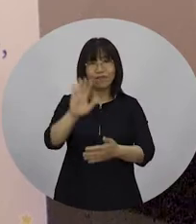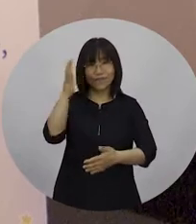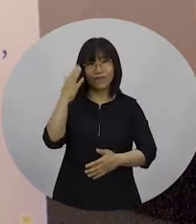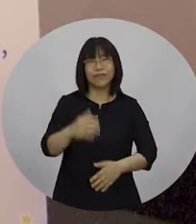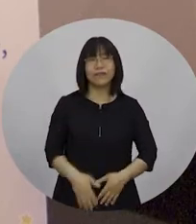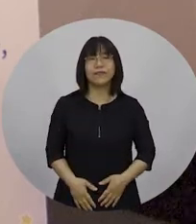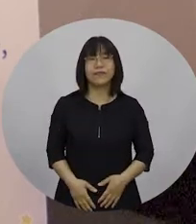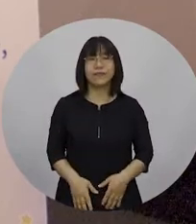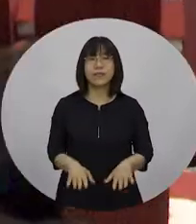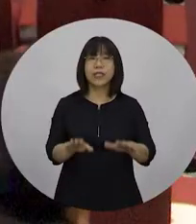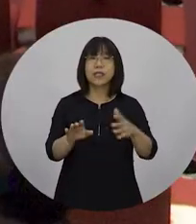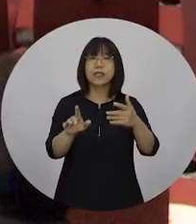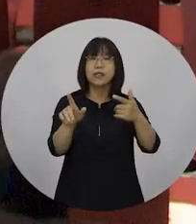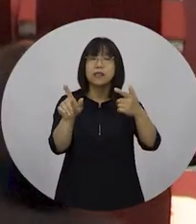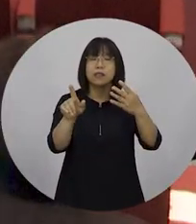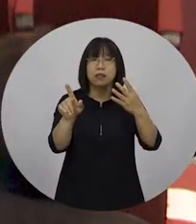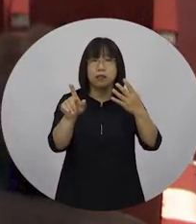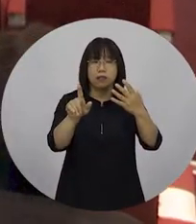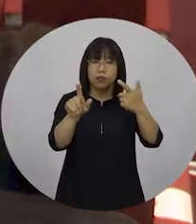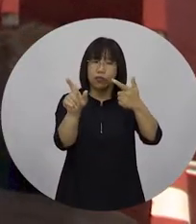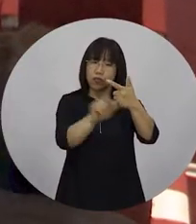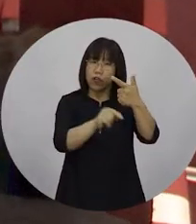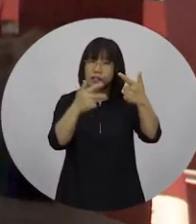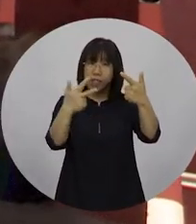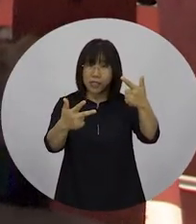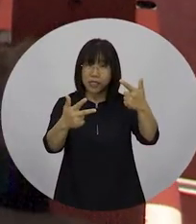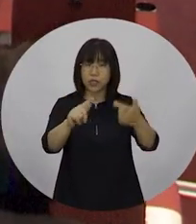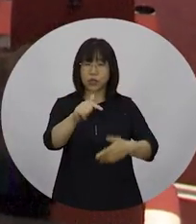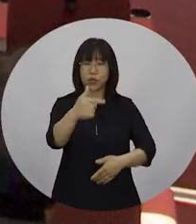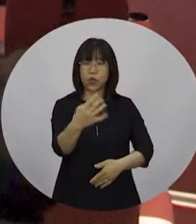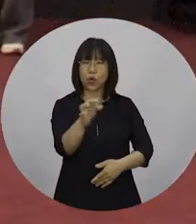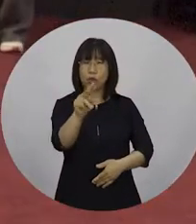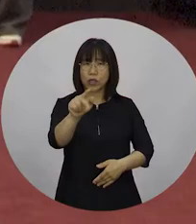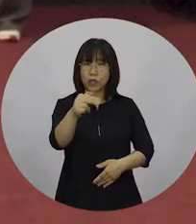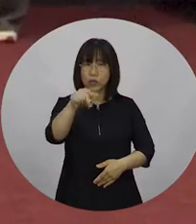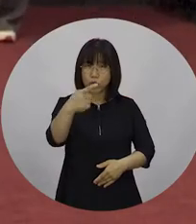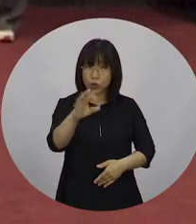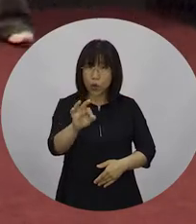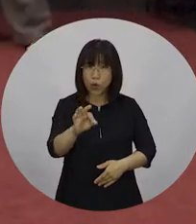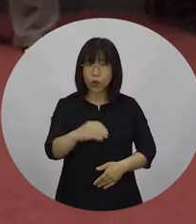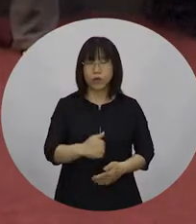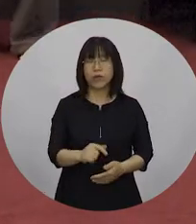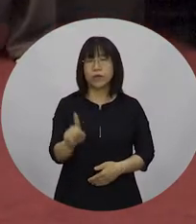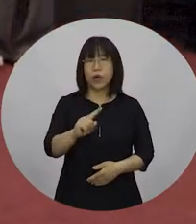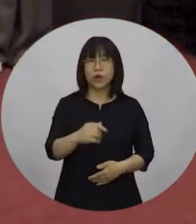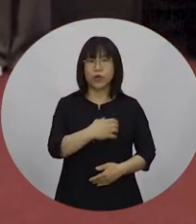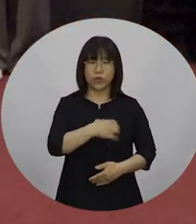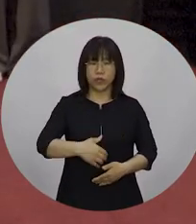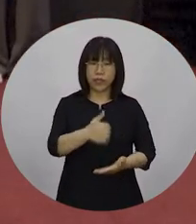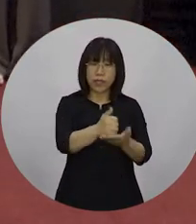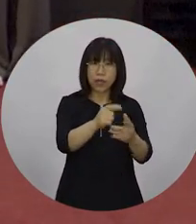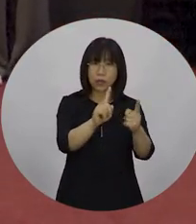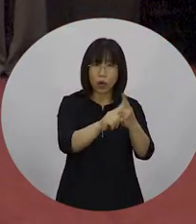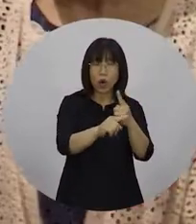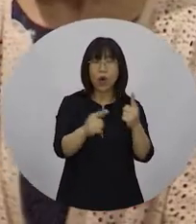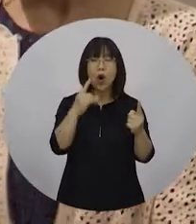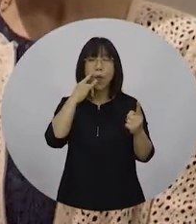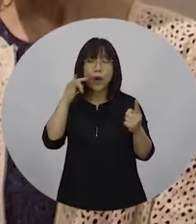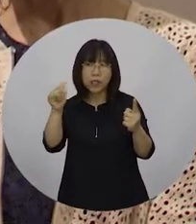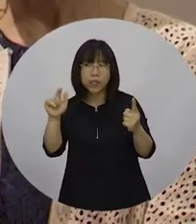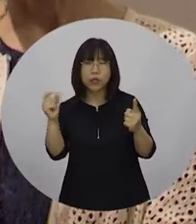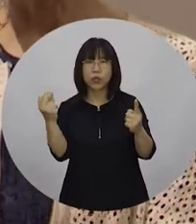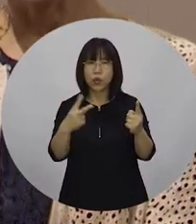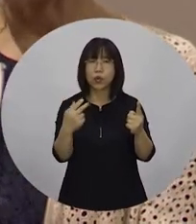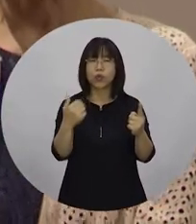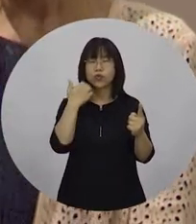되었습니다 한편 지난 7일 영화 상영에 는 노현송 강서구 청장을 비롯해 김정인 감독과 영화에